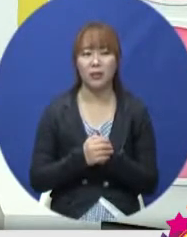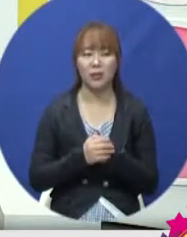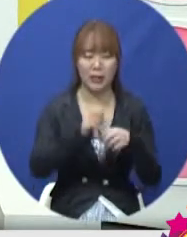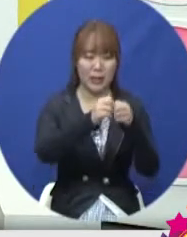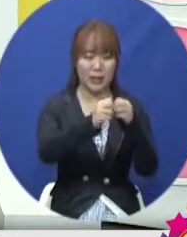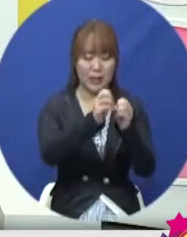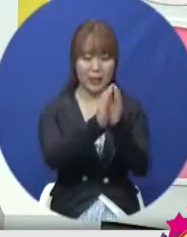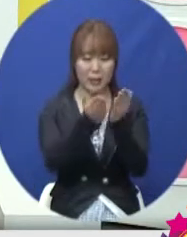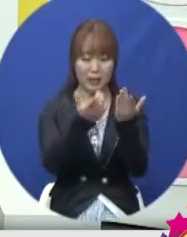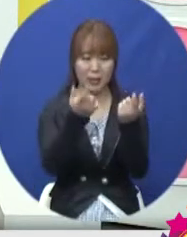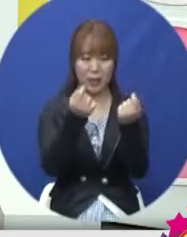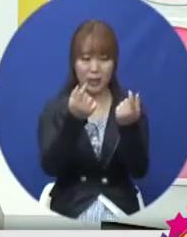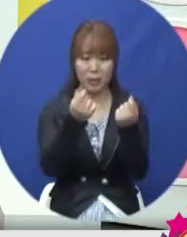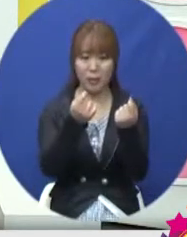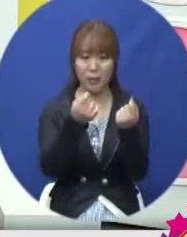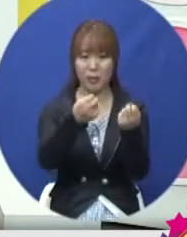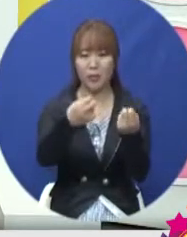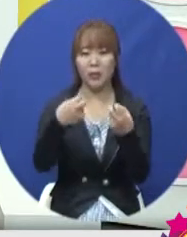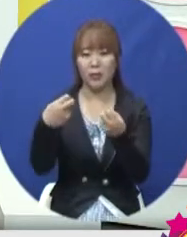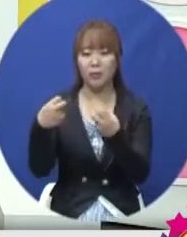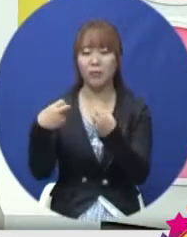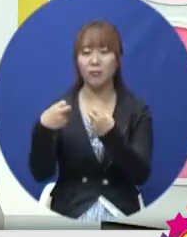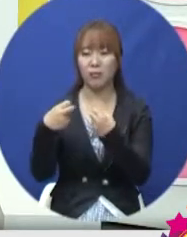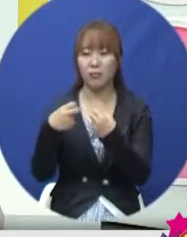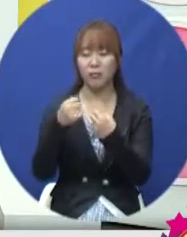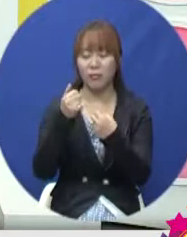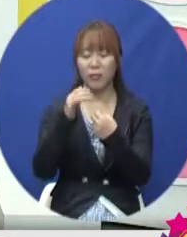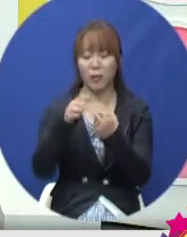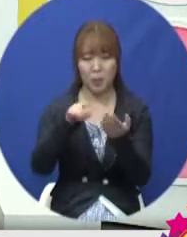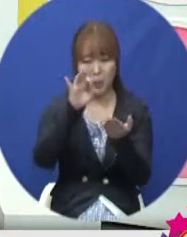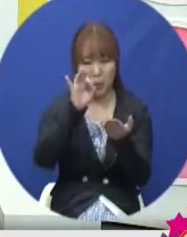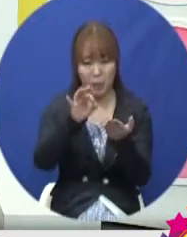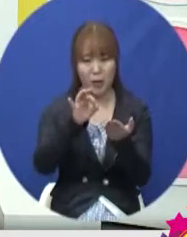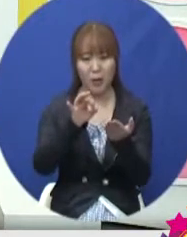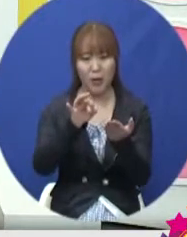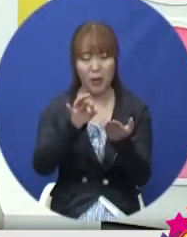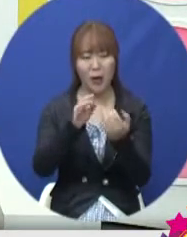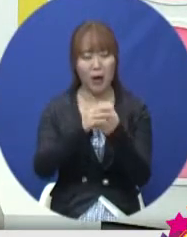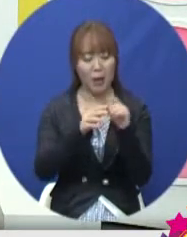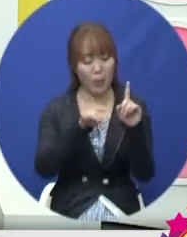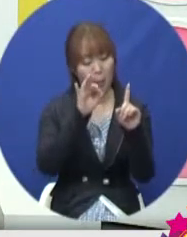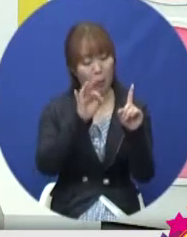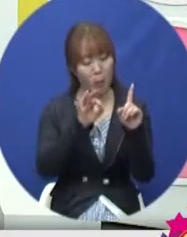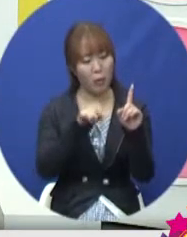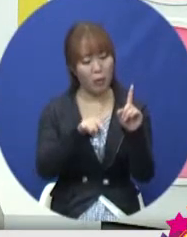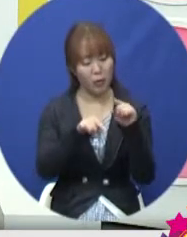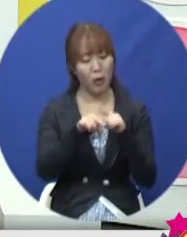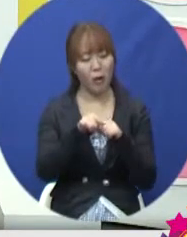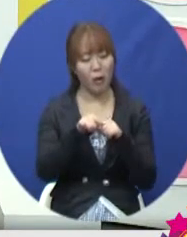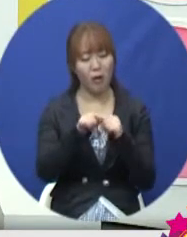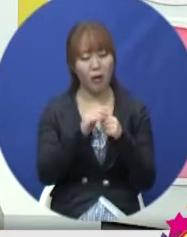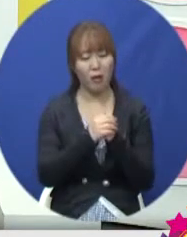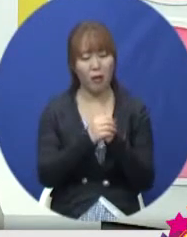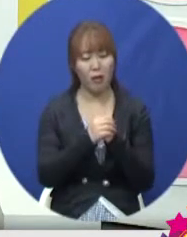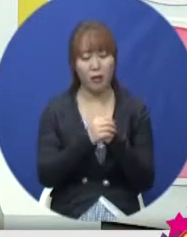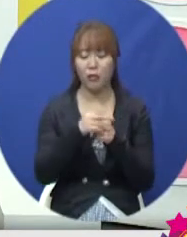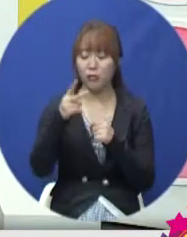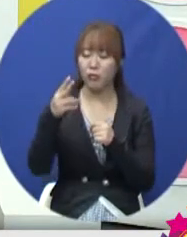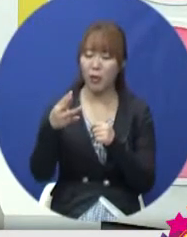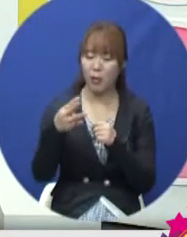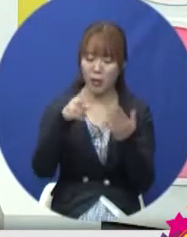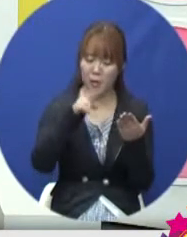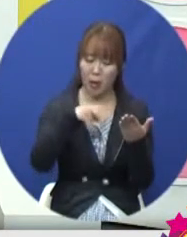같은 거 이렇게 이제 또 보내주시는 분들 네, 네. 이제 보면은 네. 한 번 딱 보고서 이제 그 보면은 두 번 세 번 이렇게